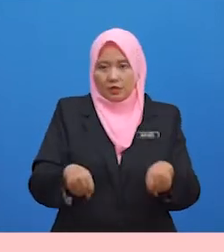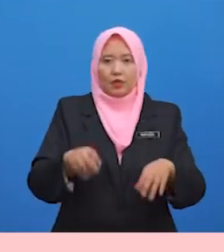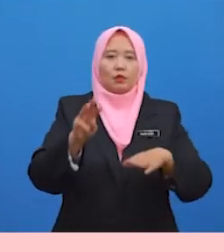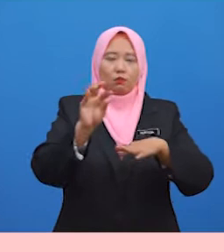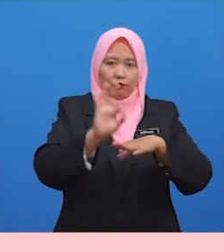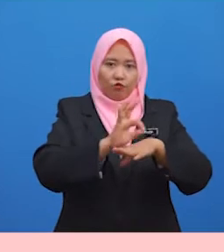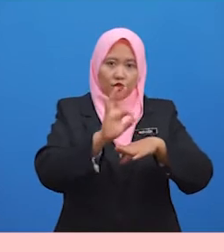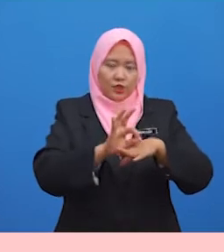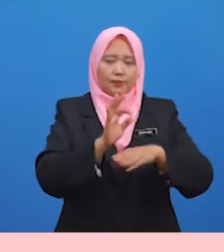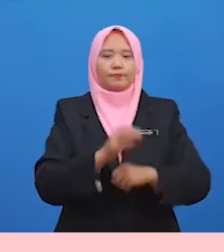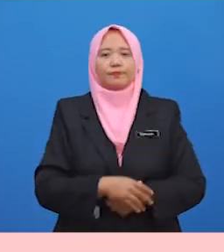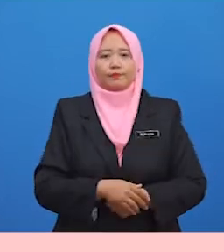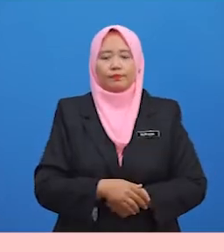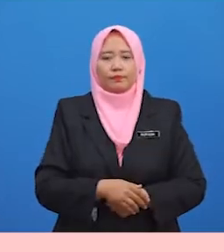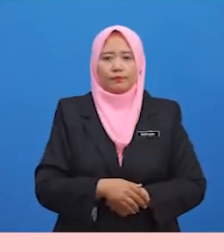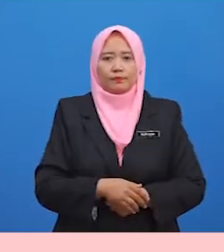berfungsi.